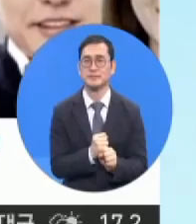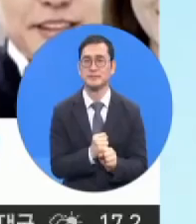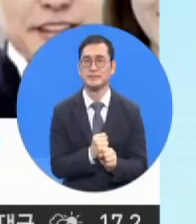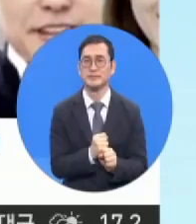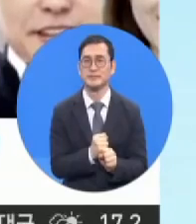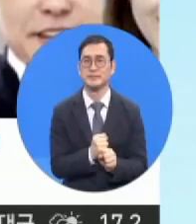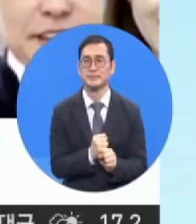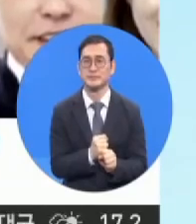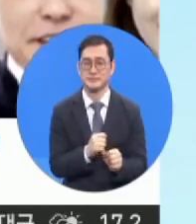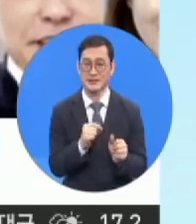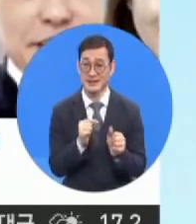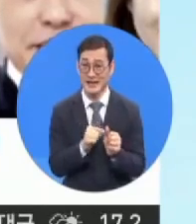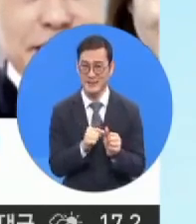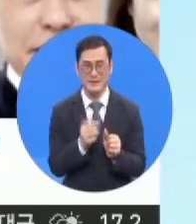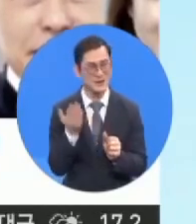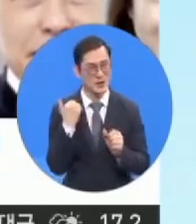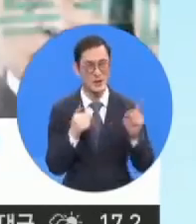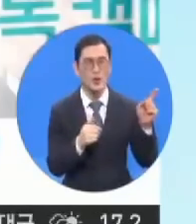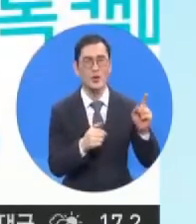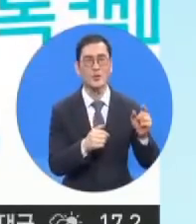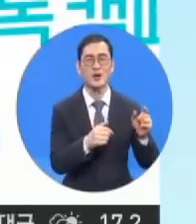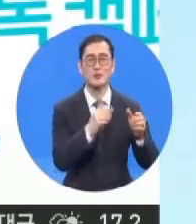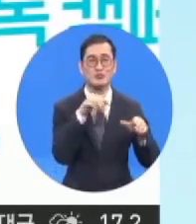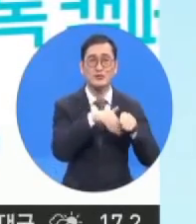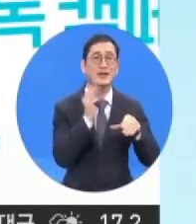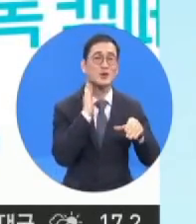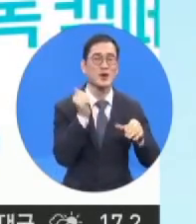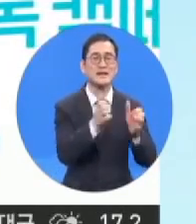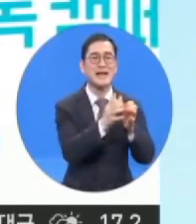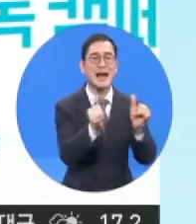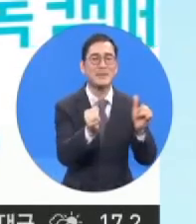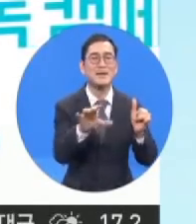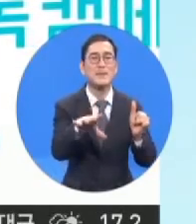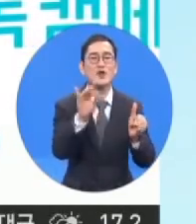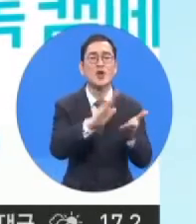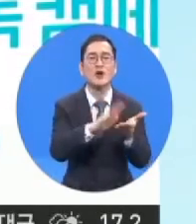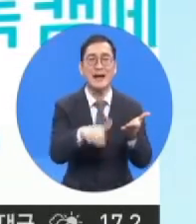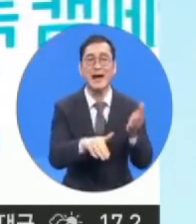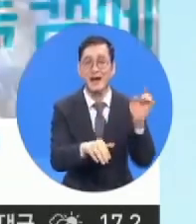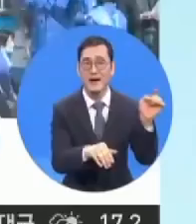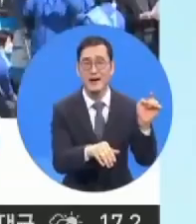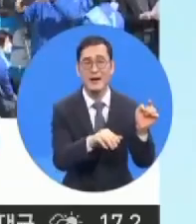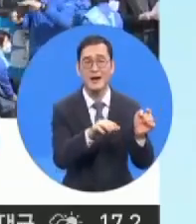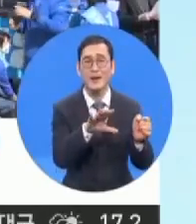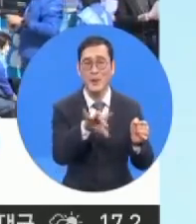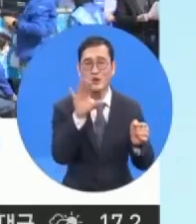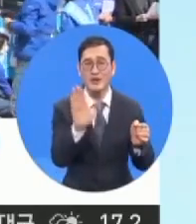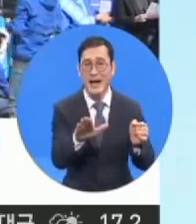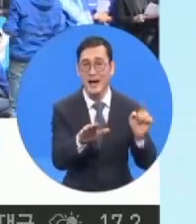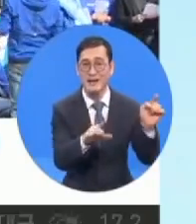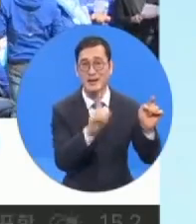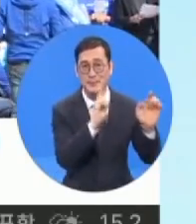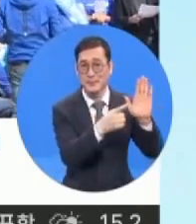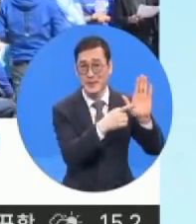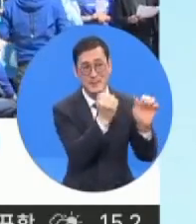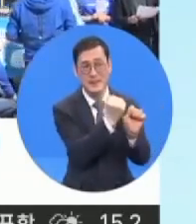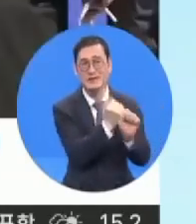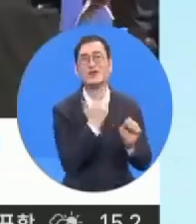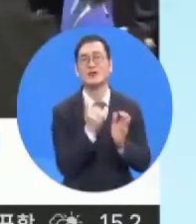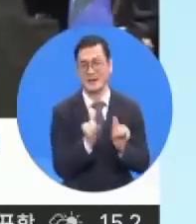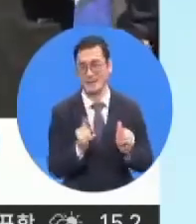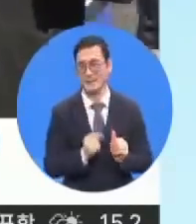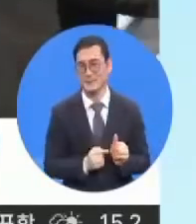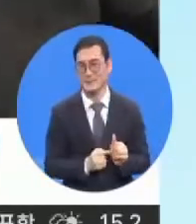성공도 할 때 사람이 먼저다. 네. 이 카피를 만들었던 분이에요. 근데 그러다 보니까 저거 만들었을 당시부터 굉장히 논란이 많았는데 네. 근데